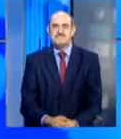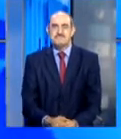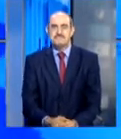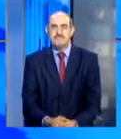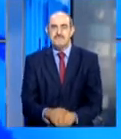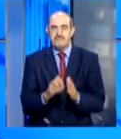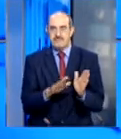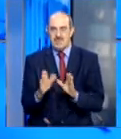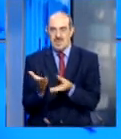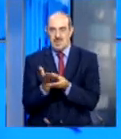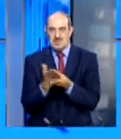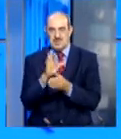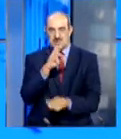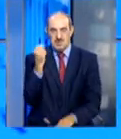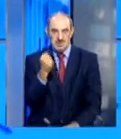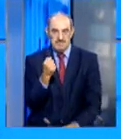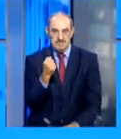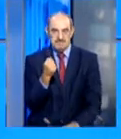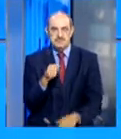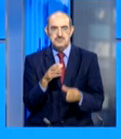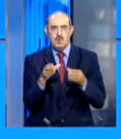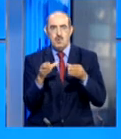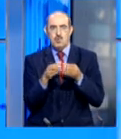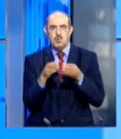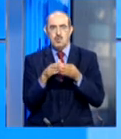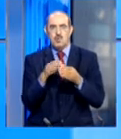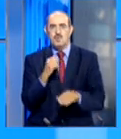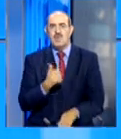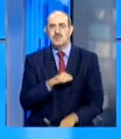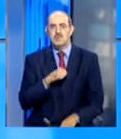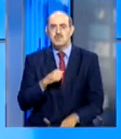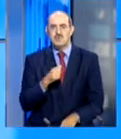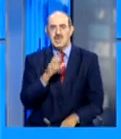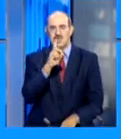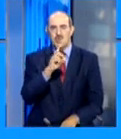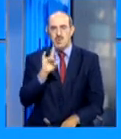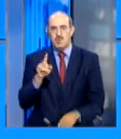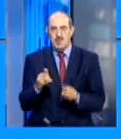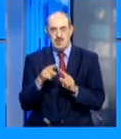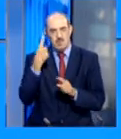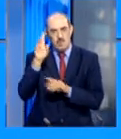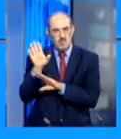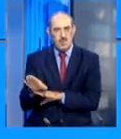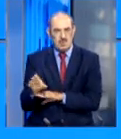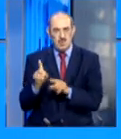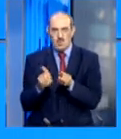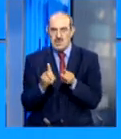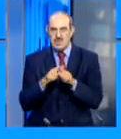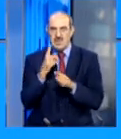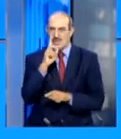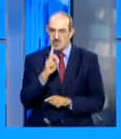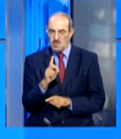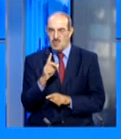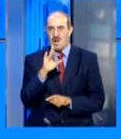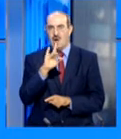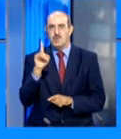في الملف الصحراوي، دعت مجموعة جنيف للمنظمات الحقوقية من أجل حماية وتعزيز حقوق